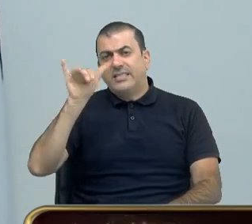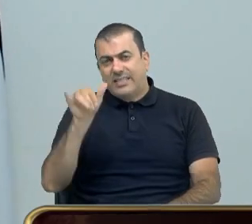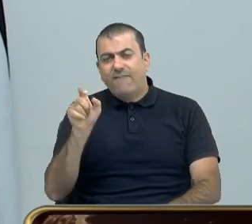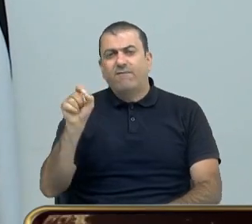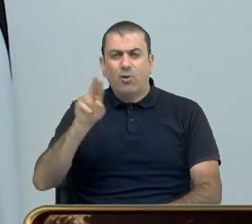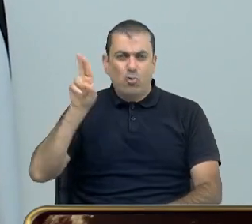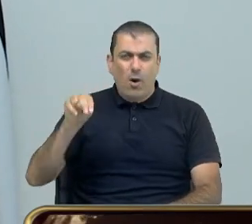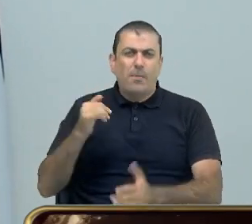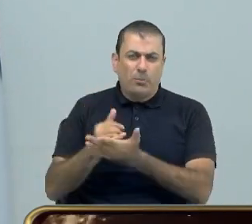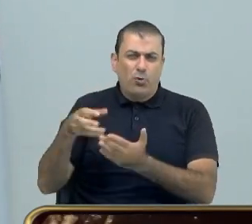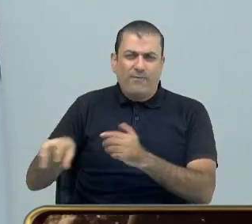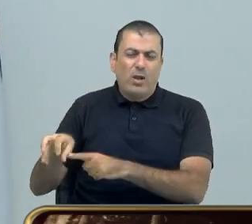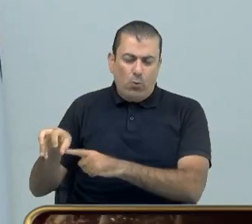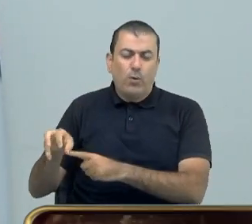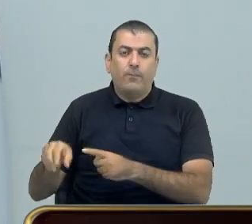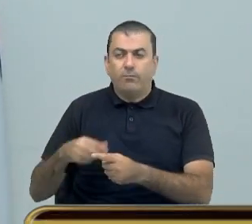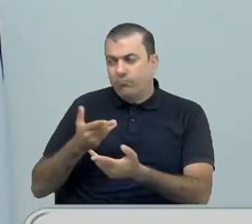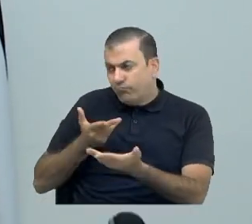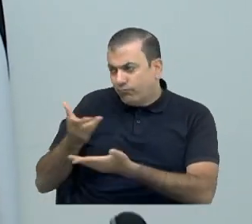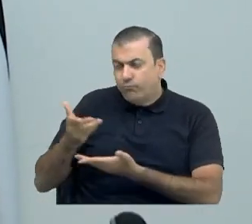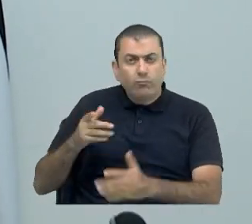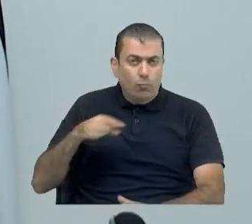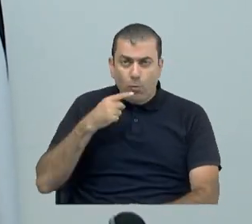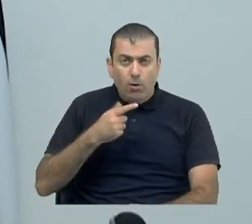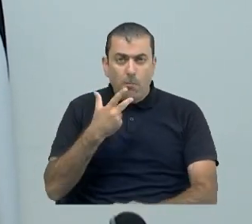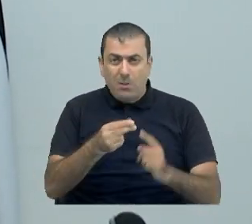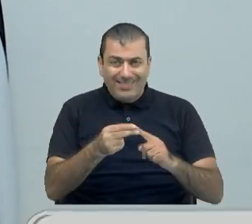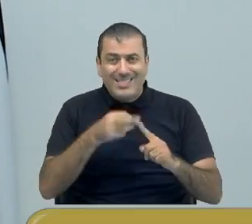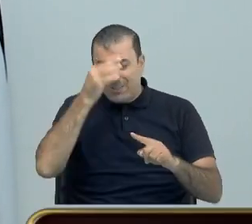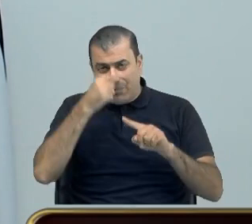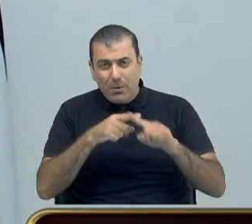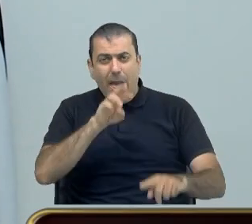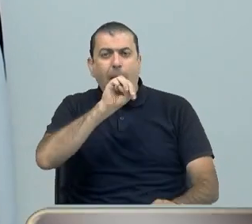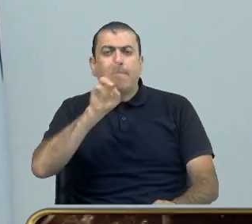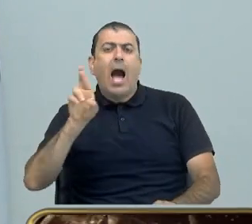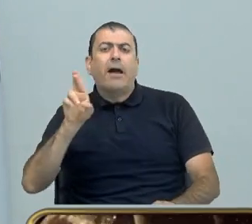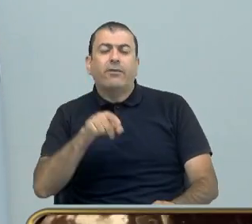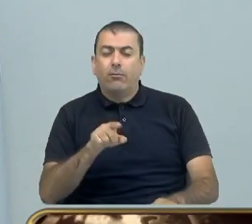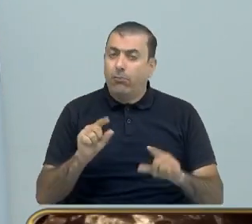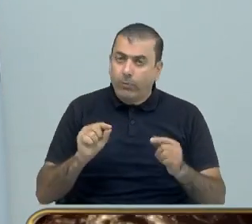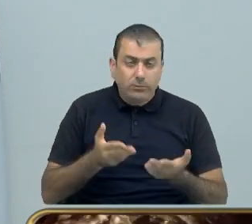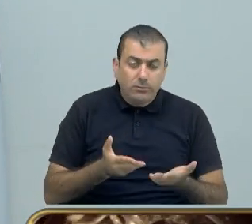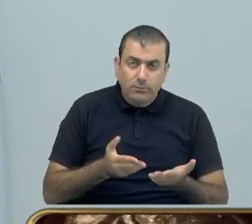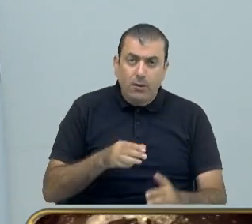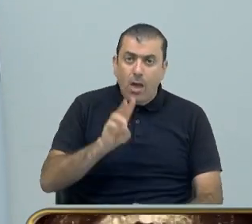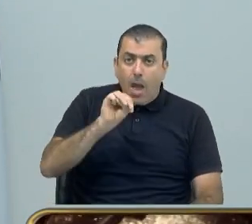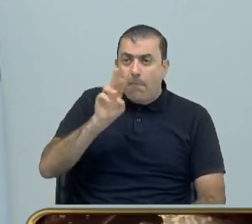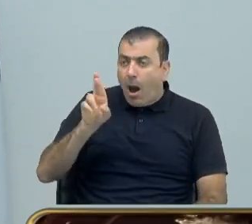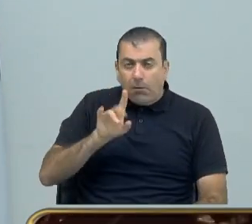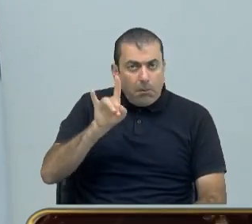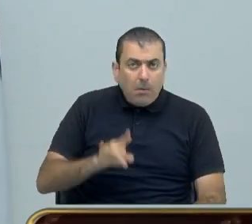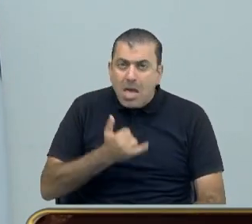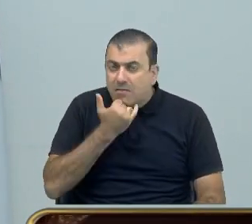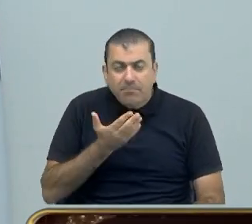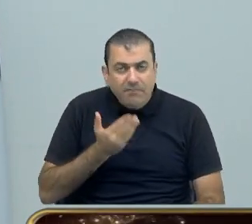العالميه واليونيسف على مامونيه وسلامه وفاعليه وجوده المطاعيم جوده مطعوم الام ار خصيصا